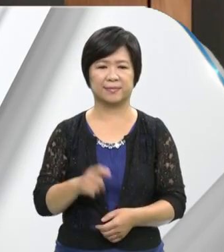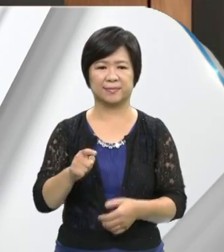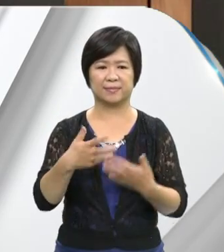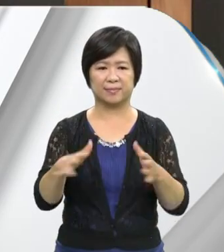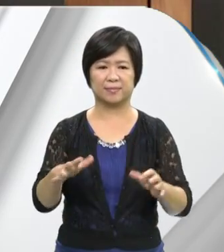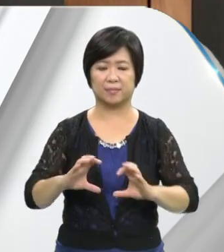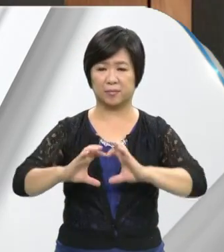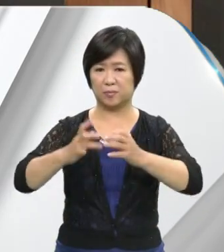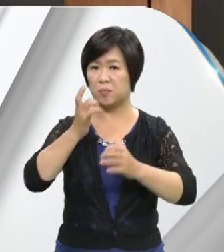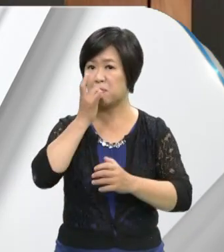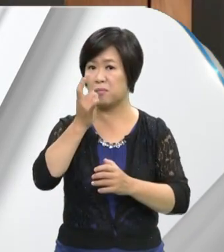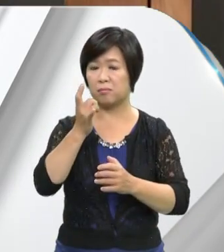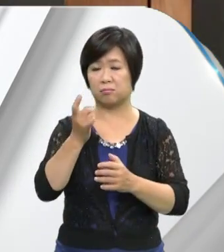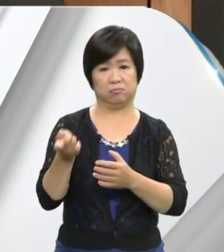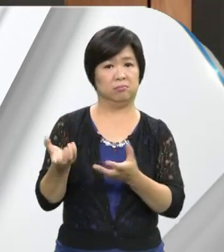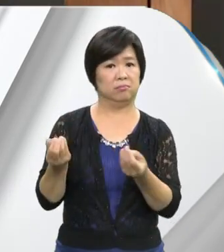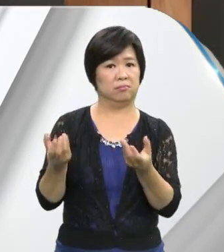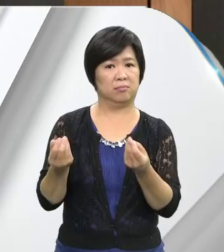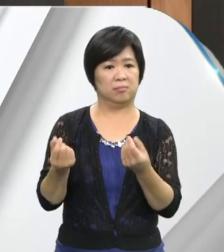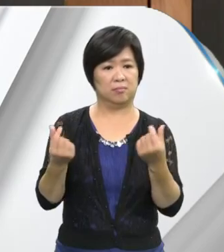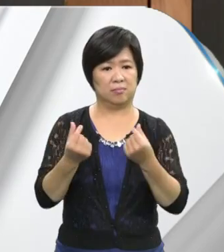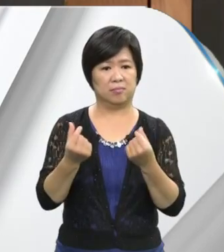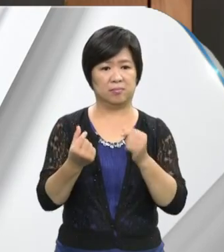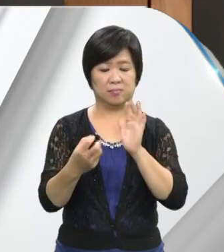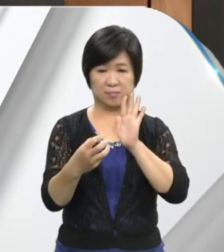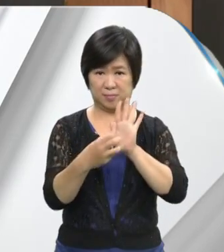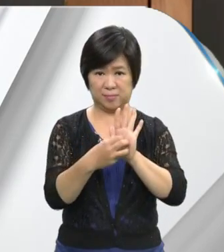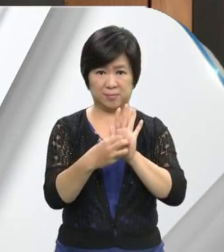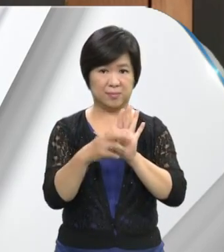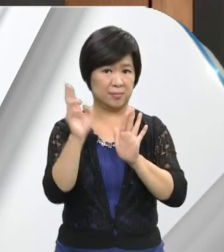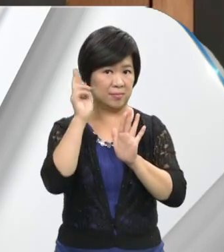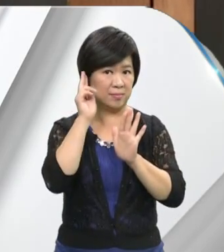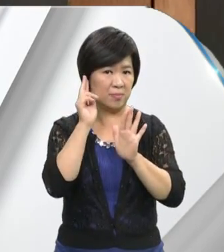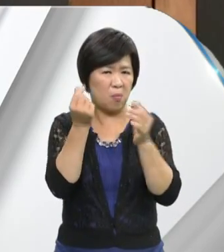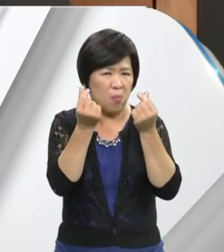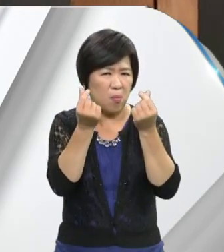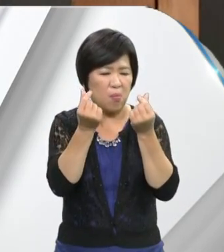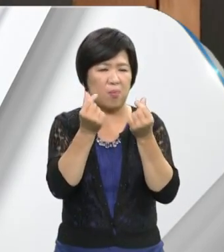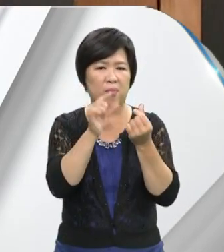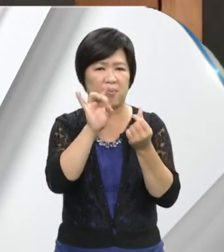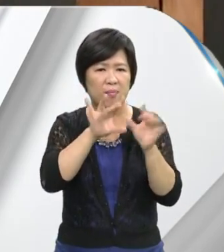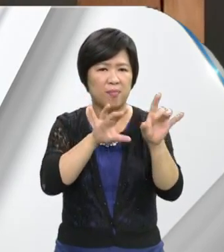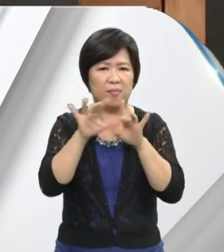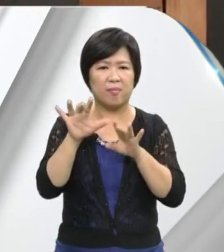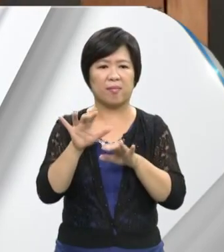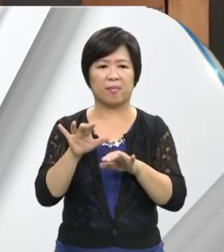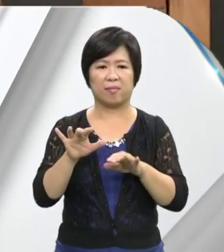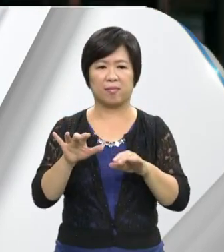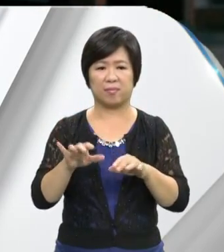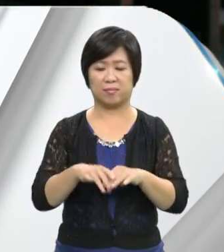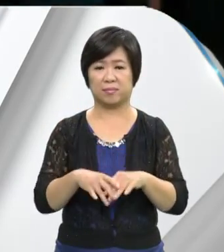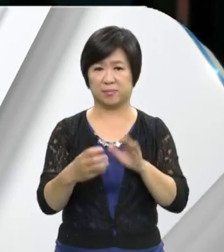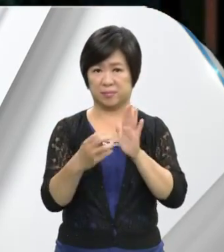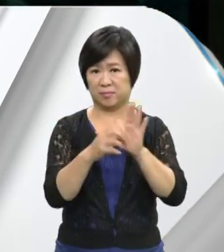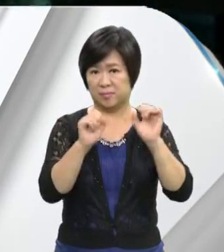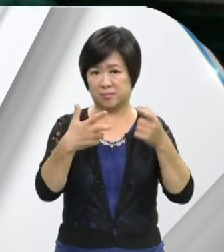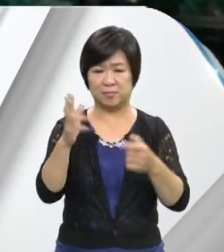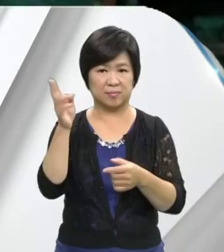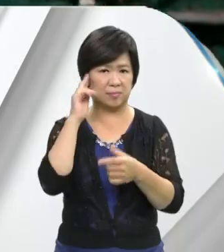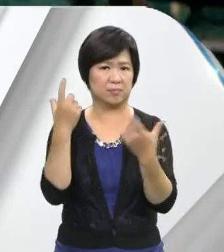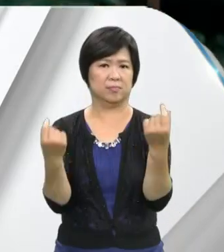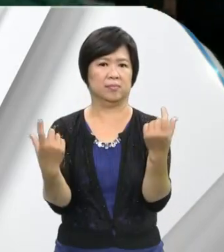语某个东西，就像字的谐音啊，然后不同的字同一个发音，大家都会